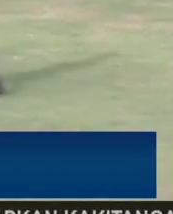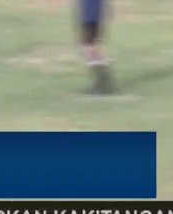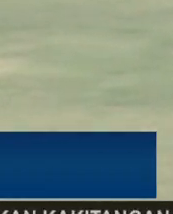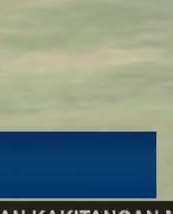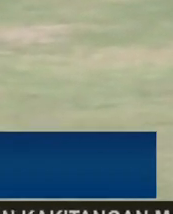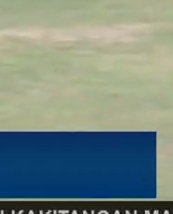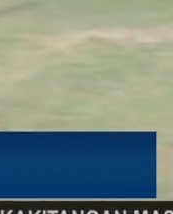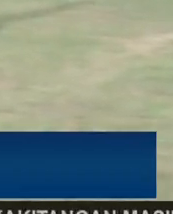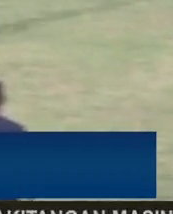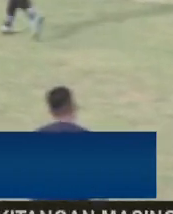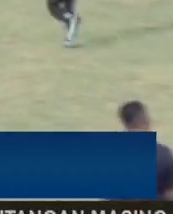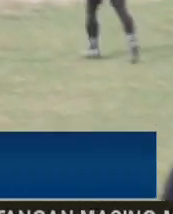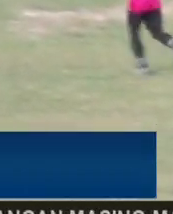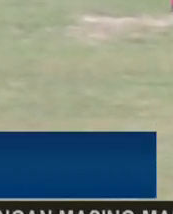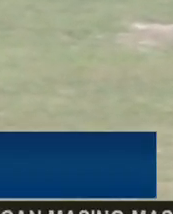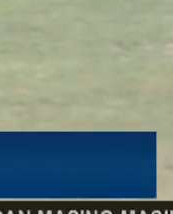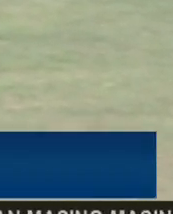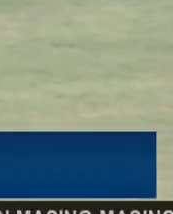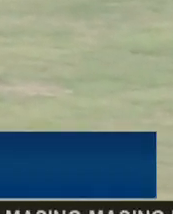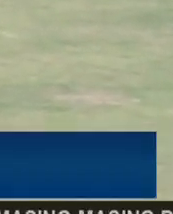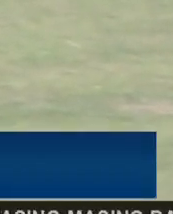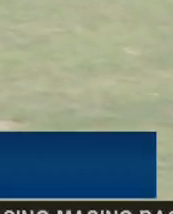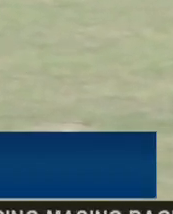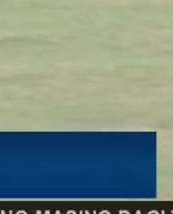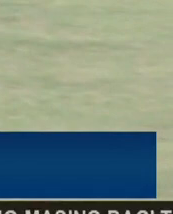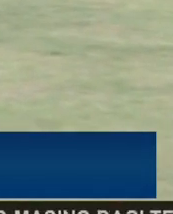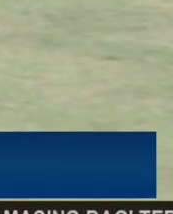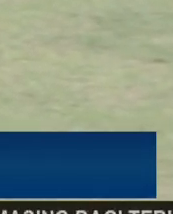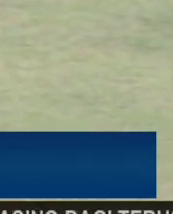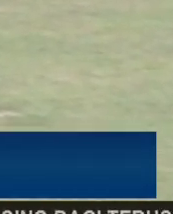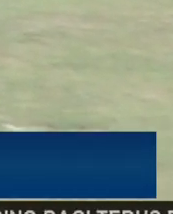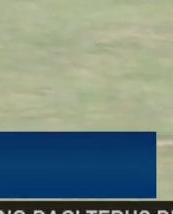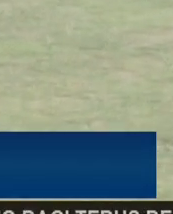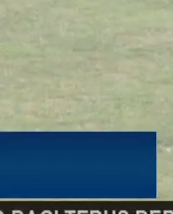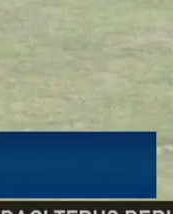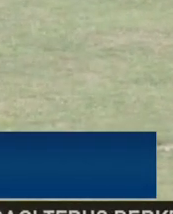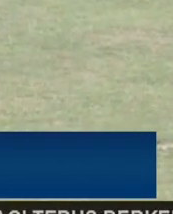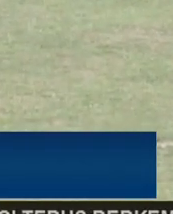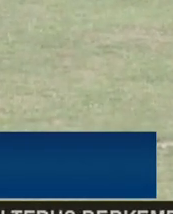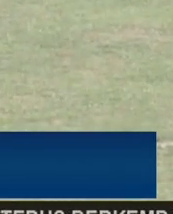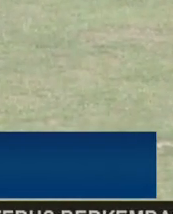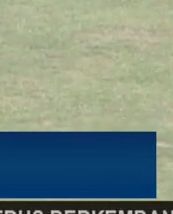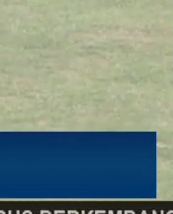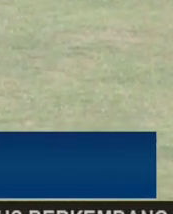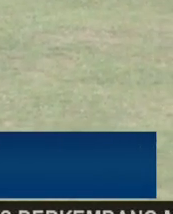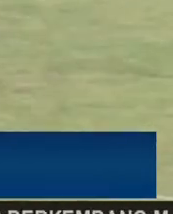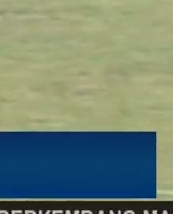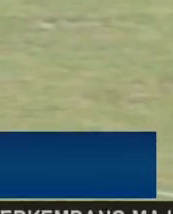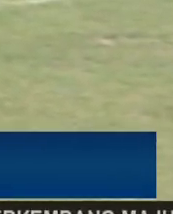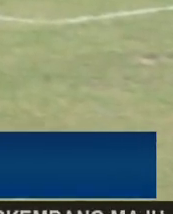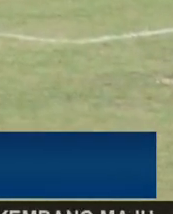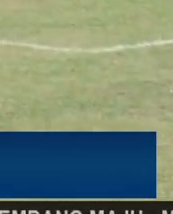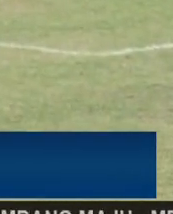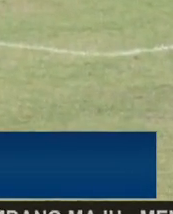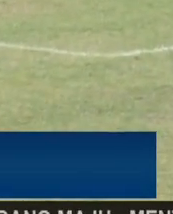ke-35 aku ke asli menggantikan jaringan menerusi Azizi Holmes abdulazeez selang empat menit kemudian gawang koleksi